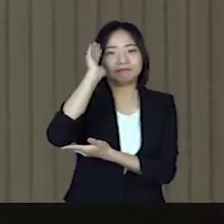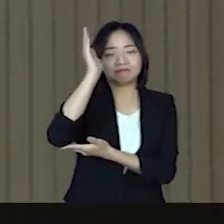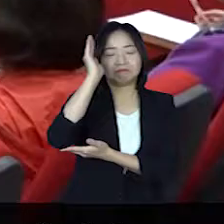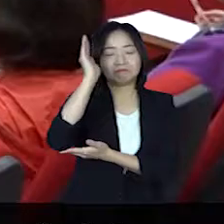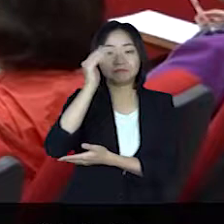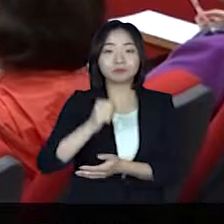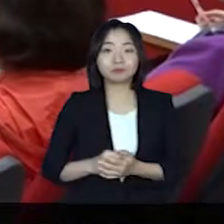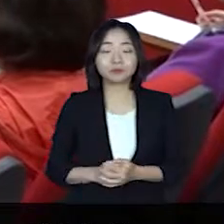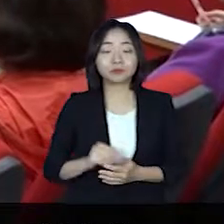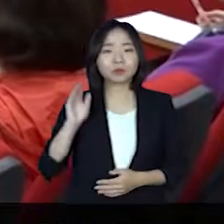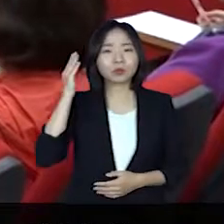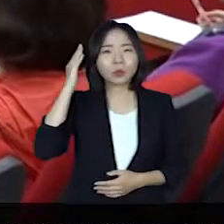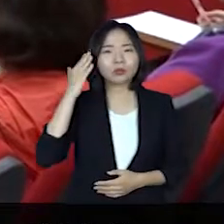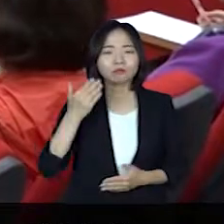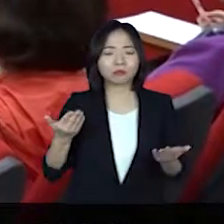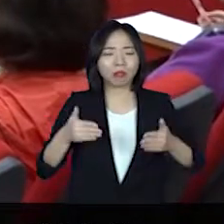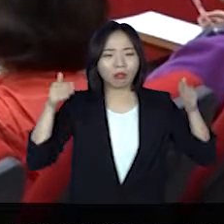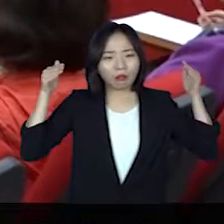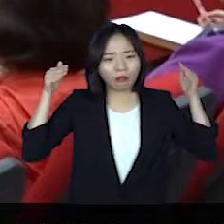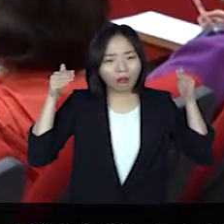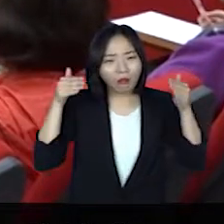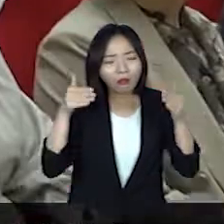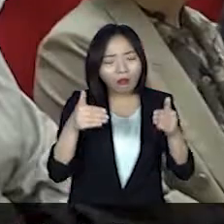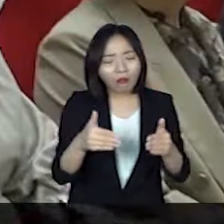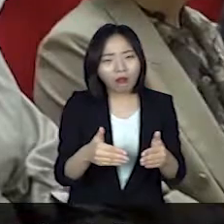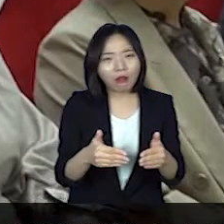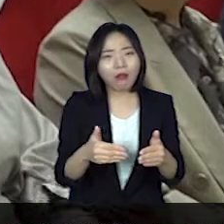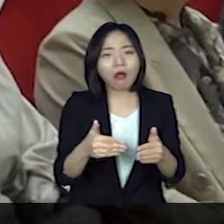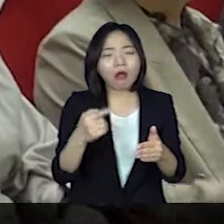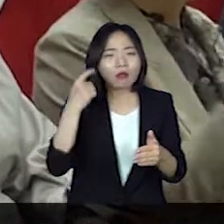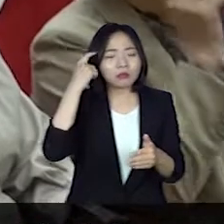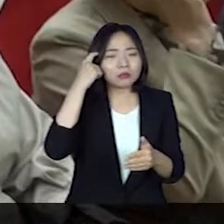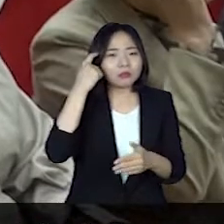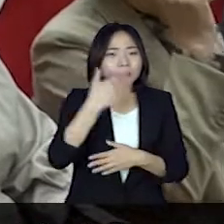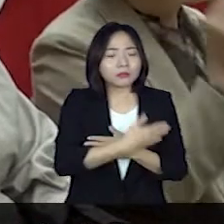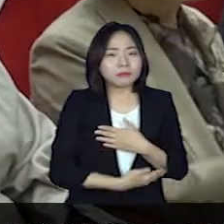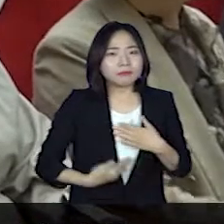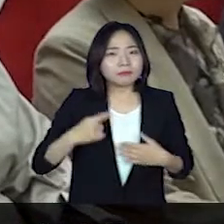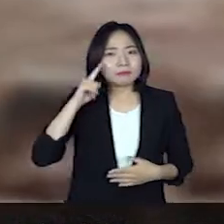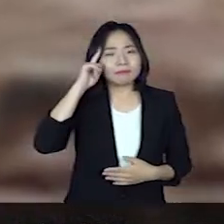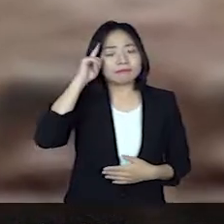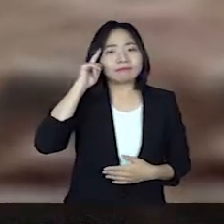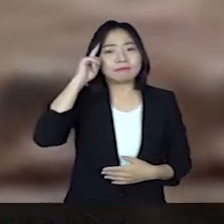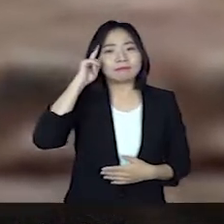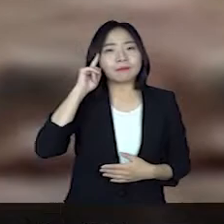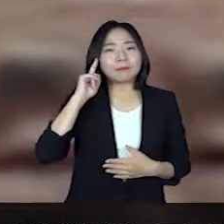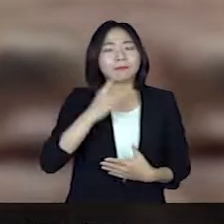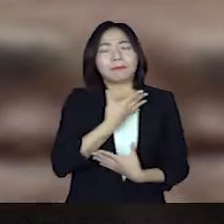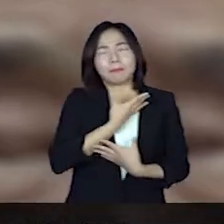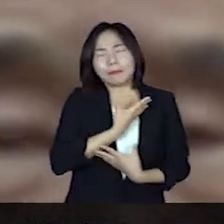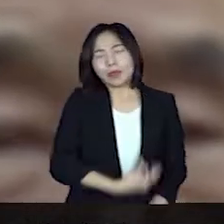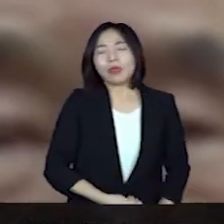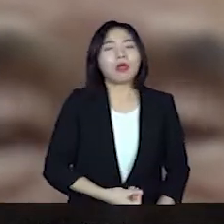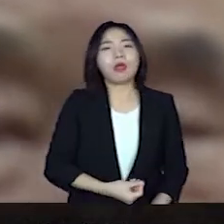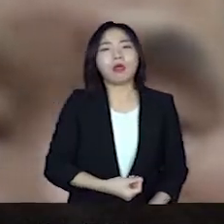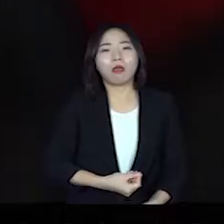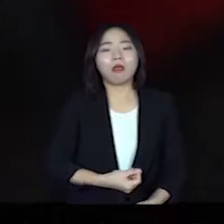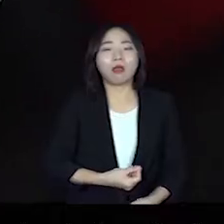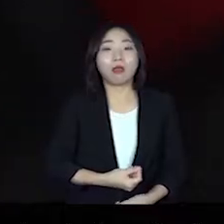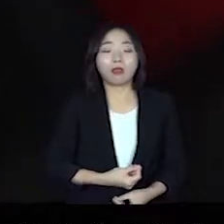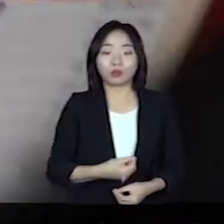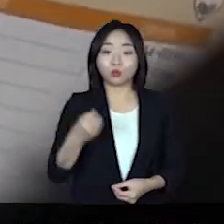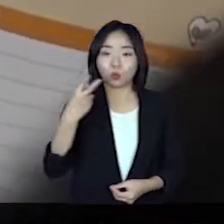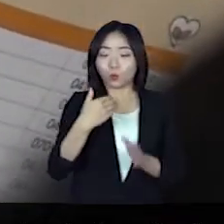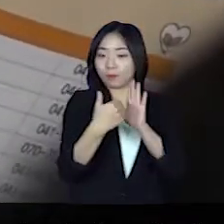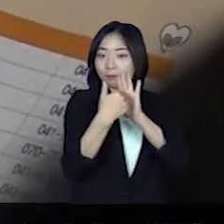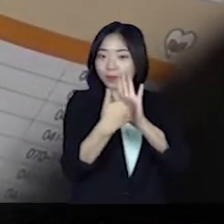이어져 현대사회에서 일에 몰두하던 사람이 극도로 신체 정신적 피로감을 호소하는 번아웃 증상과